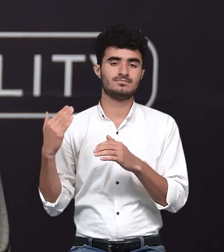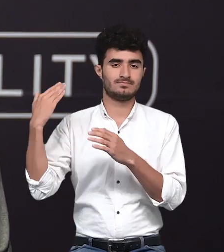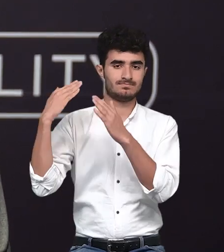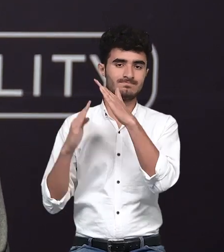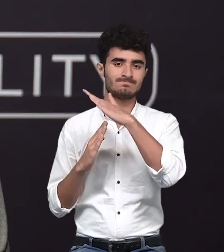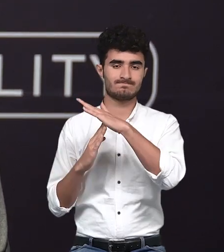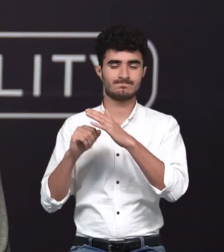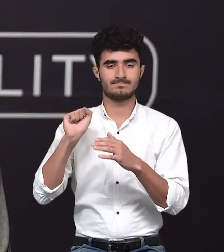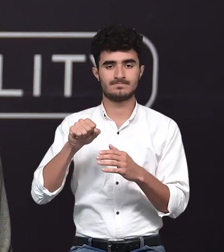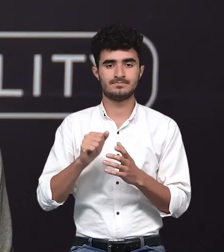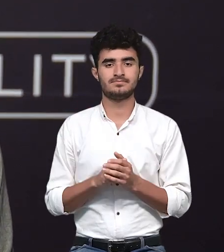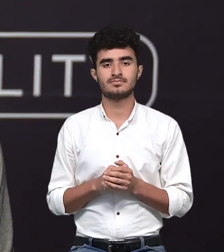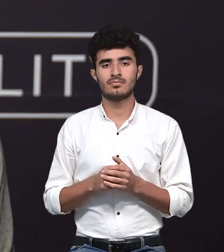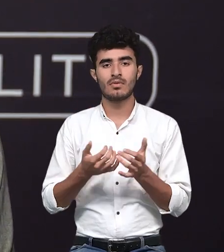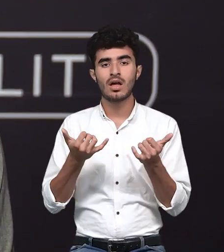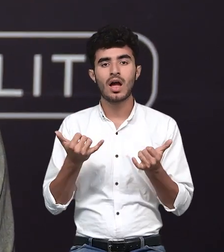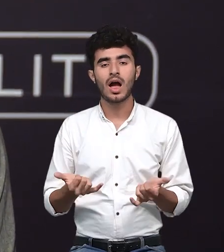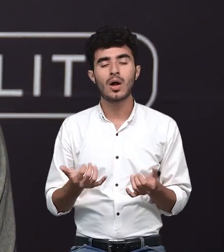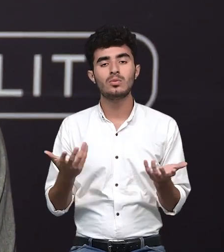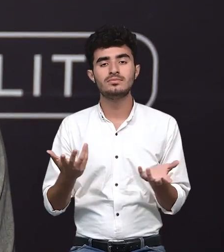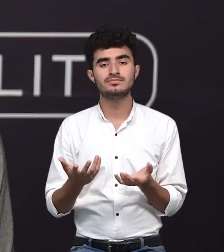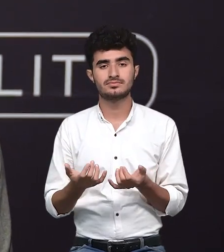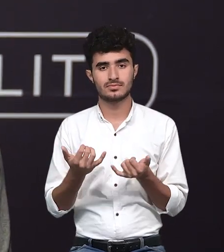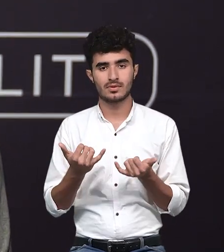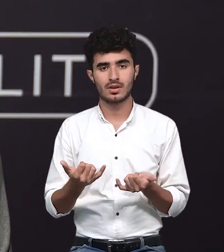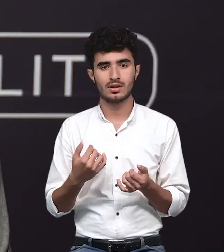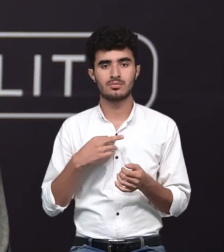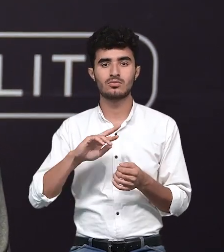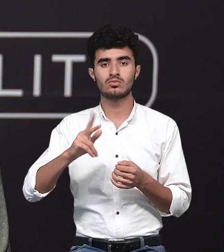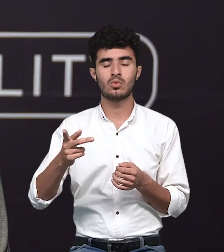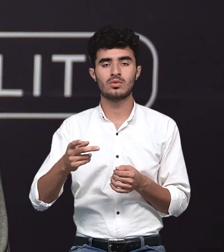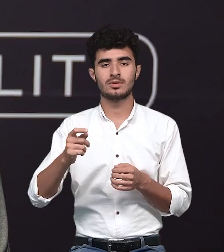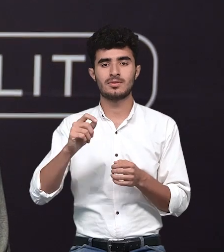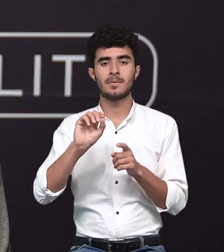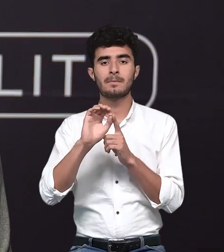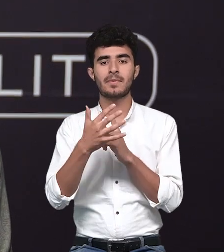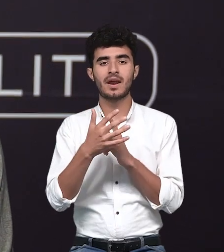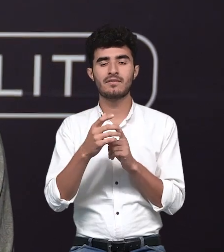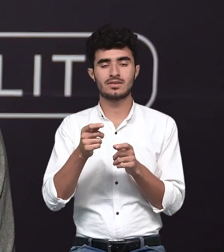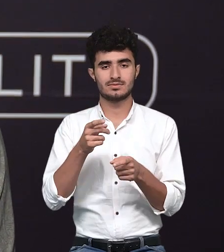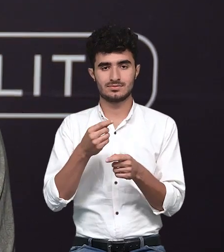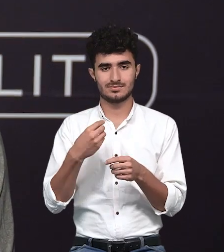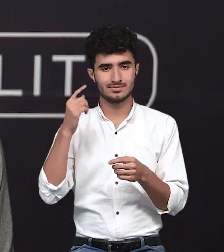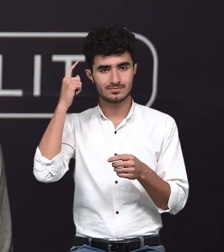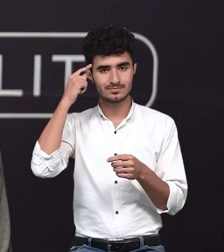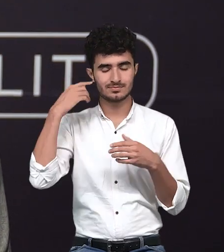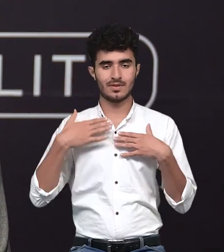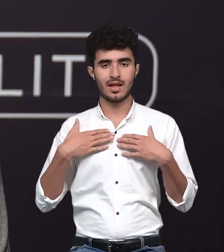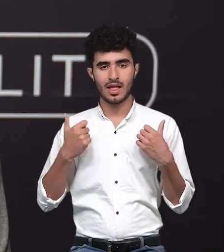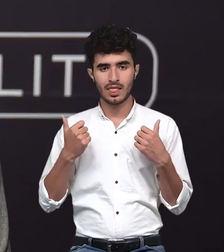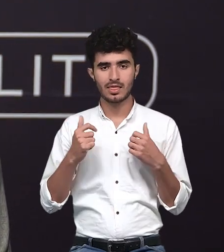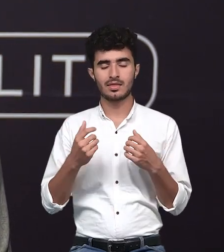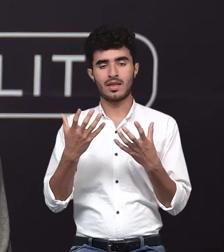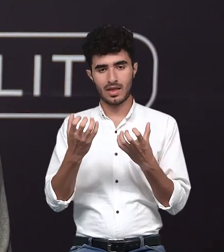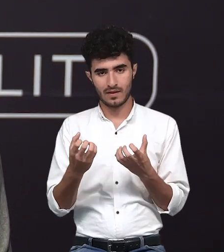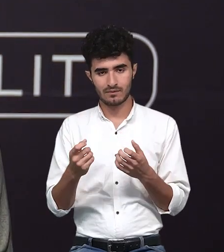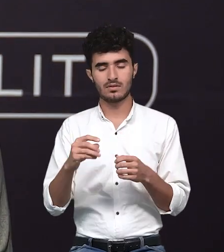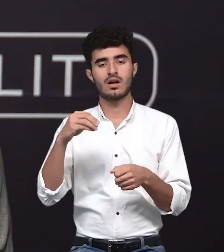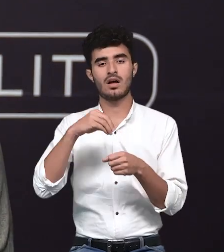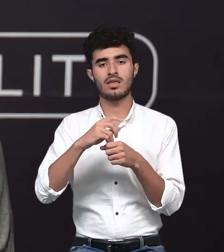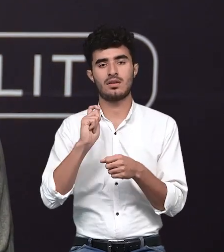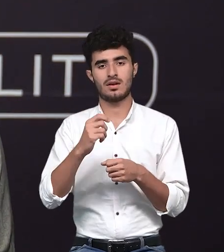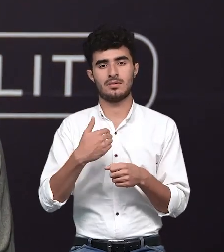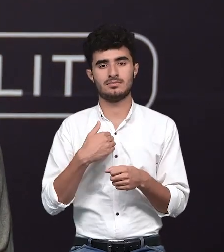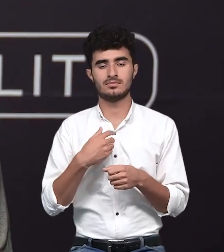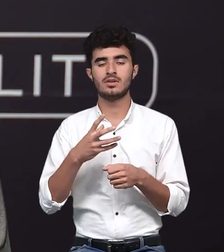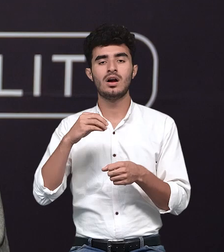से क्लिनिक है उसमें काम कर रही हूँ, जिसमें मेंटल हेल्थ और पब्लिक हेल्थ दोनों पे काम हो रहा है। हेल्थ प्रमोशन भी है उसके साथ।